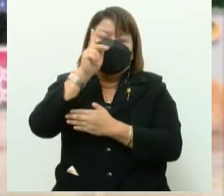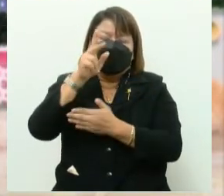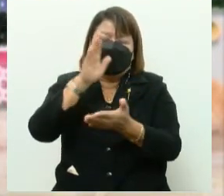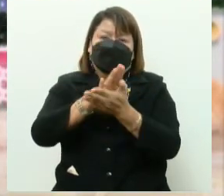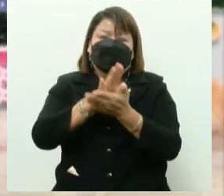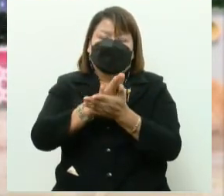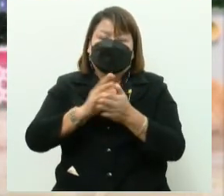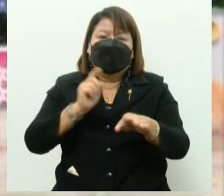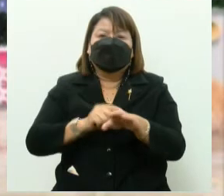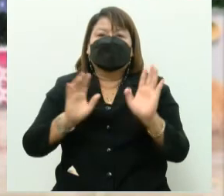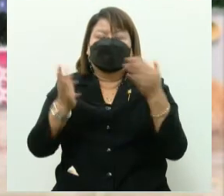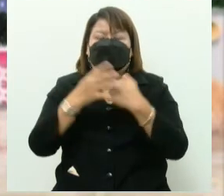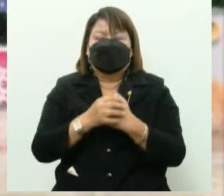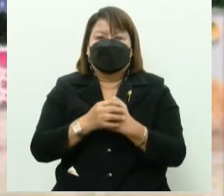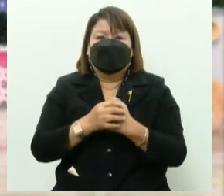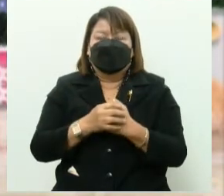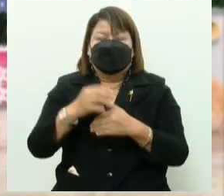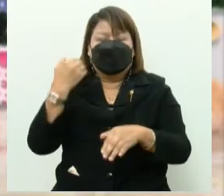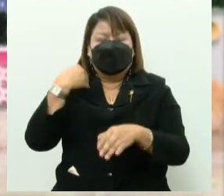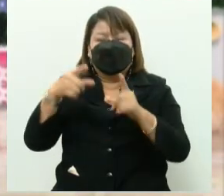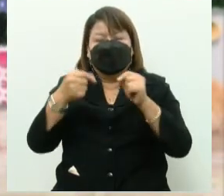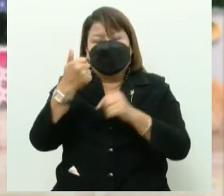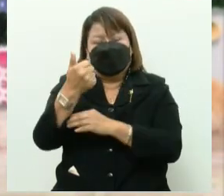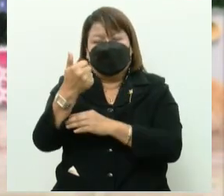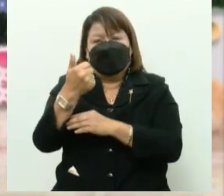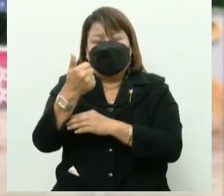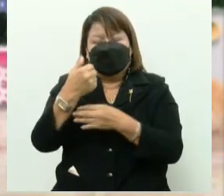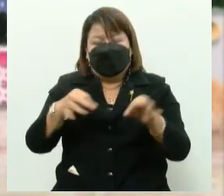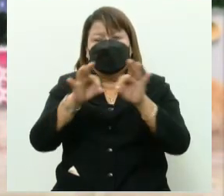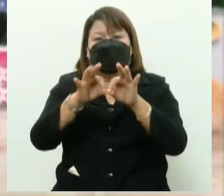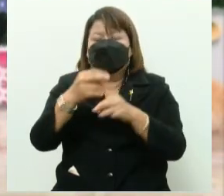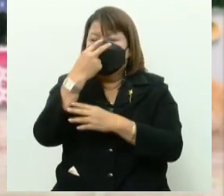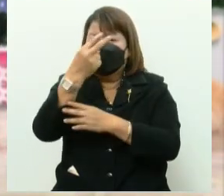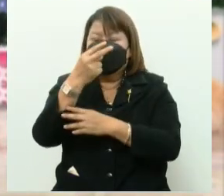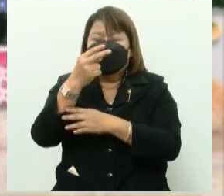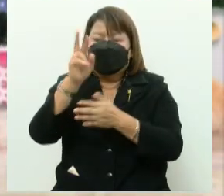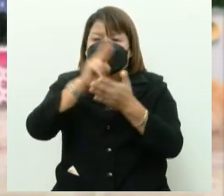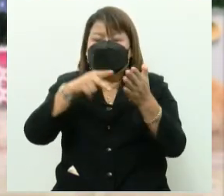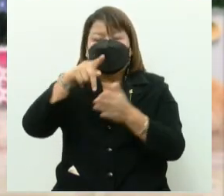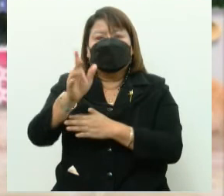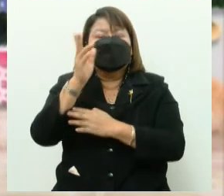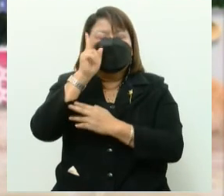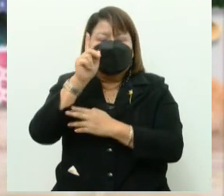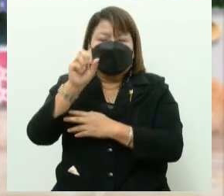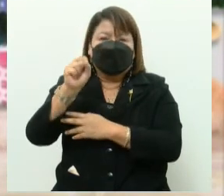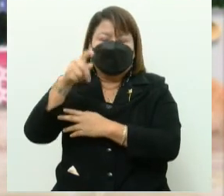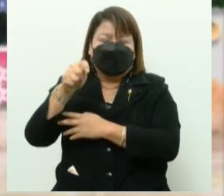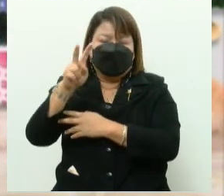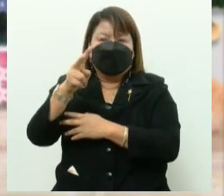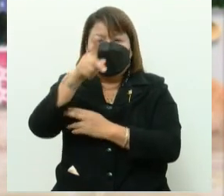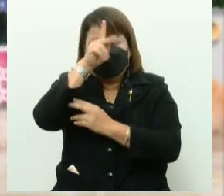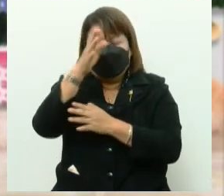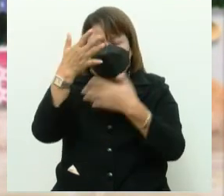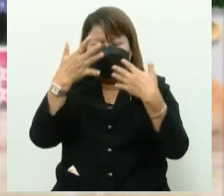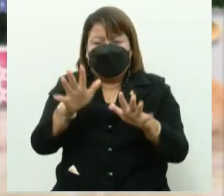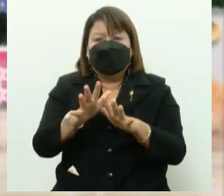านะครับได้หมดเวลาลงแล้วครับแต่เรายังมีเรื่องราวที่สำคัญนะครับท่านที่ติดตามกันต่อกับรายการพุทธเช้าข่าวสวทหลังเคารพธงชาติอย่าพล